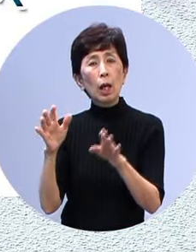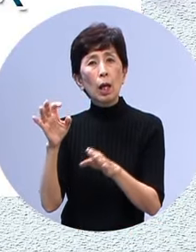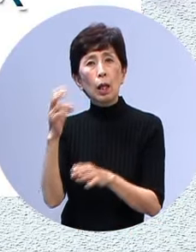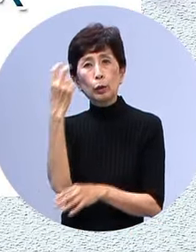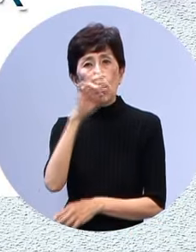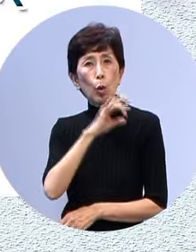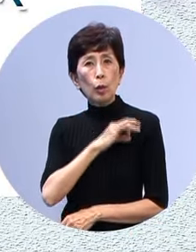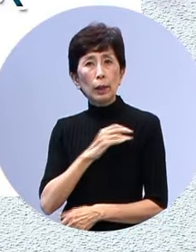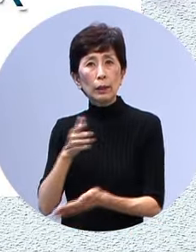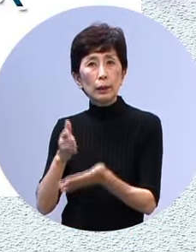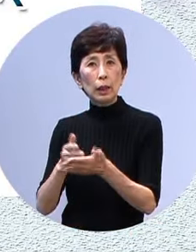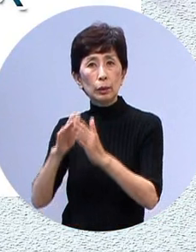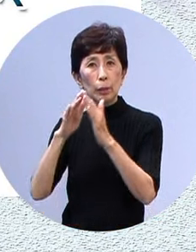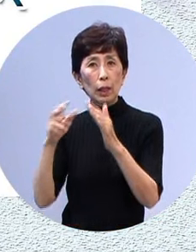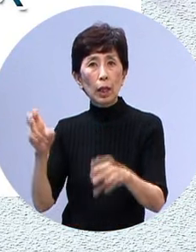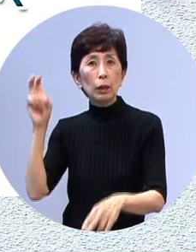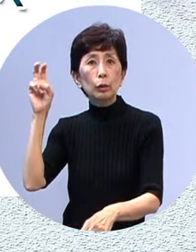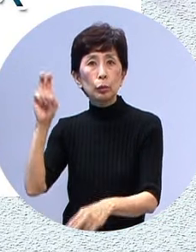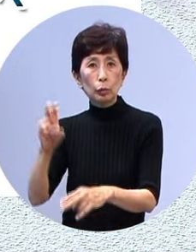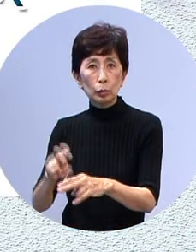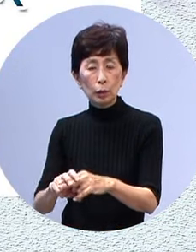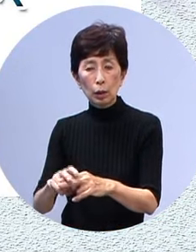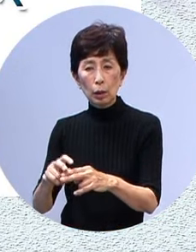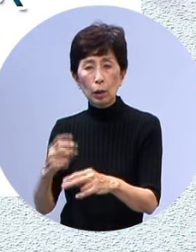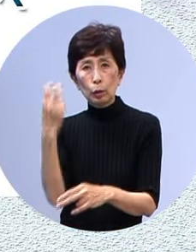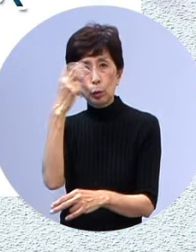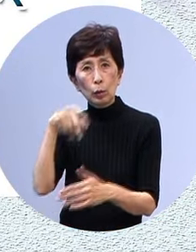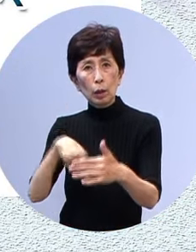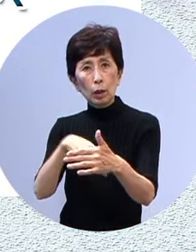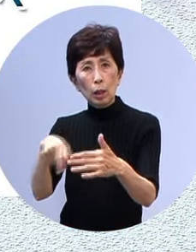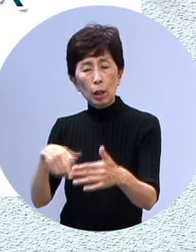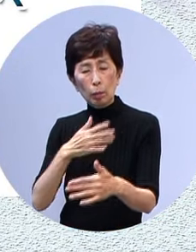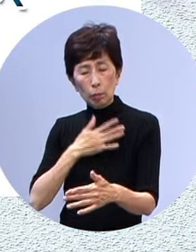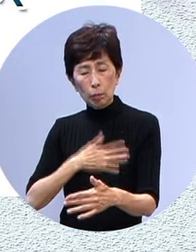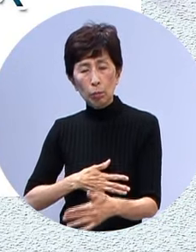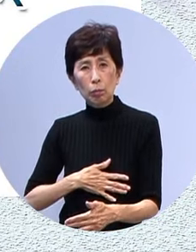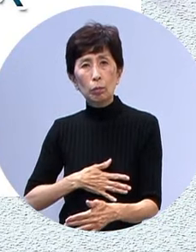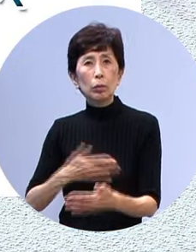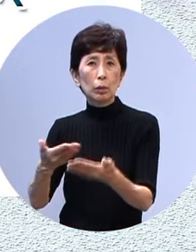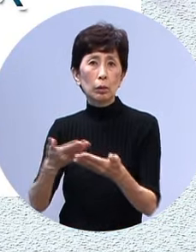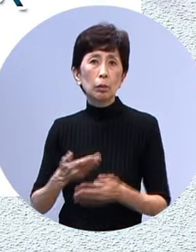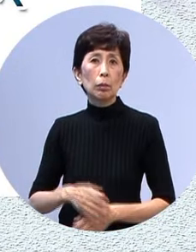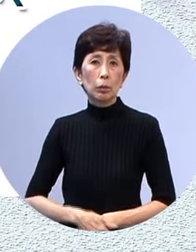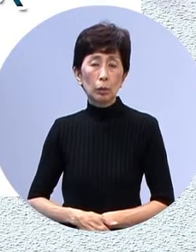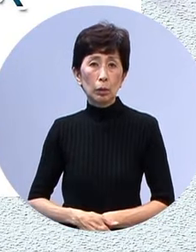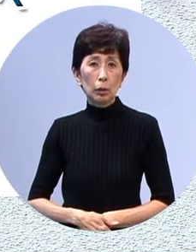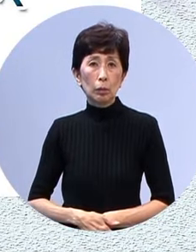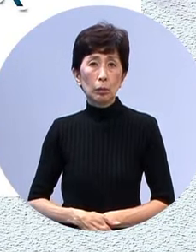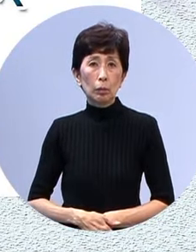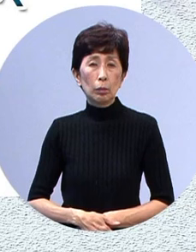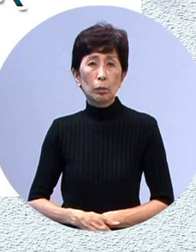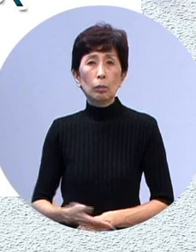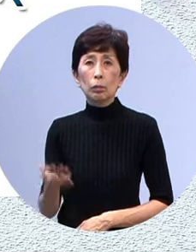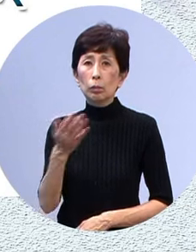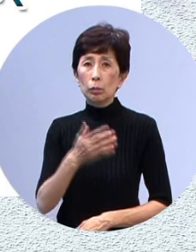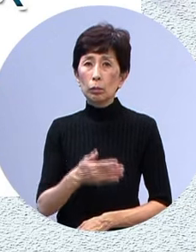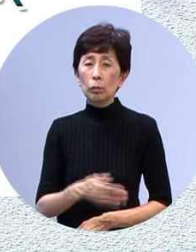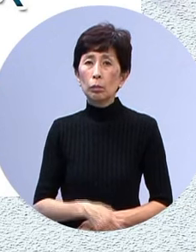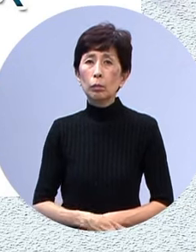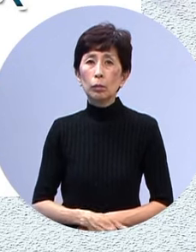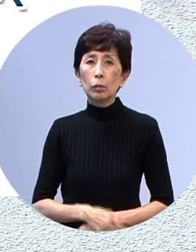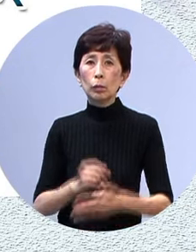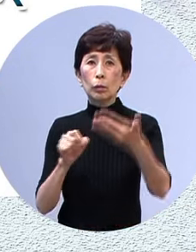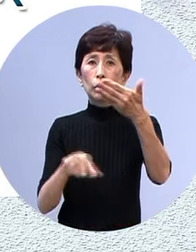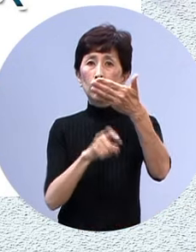説明会に出席していただき、調査内容を把握していただけます。その調査内容をご自身で復習していただ